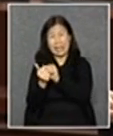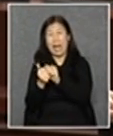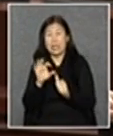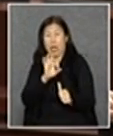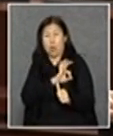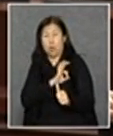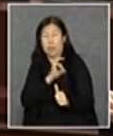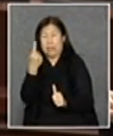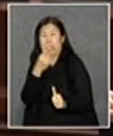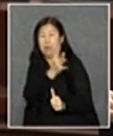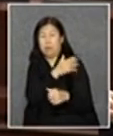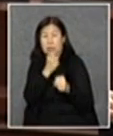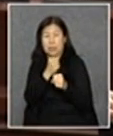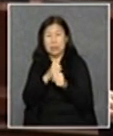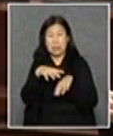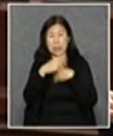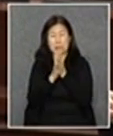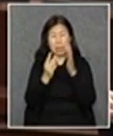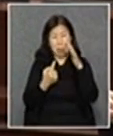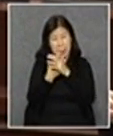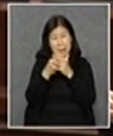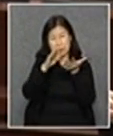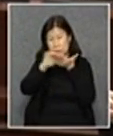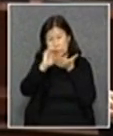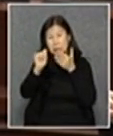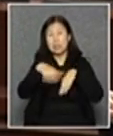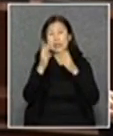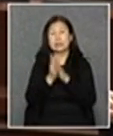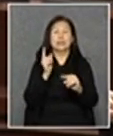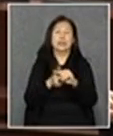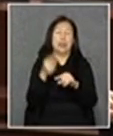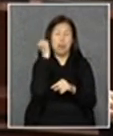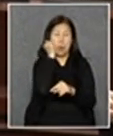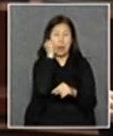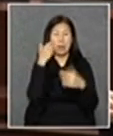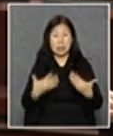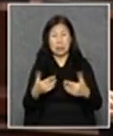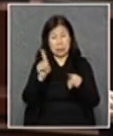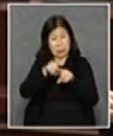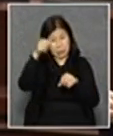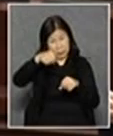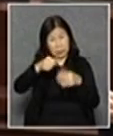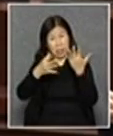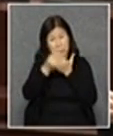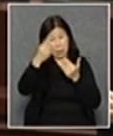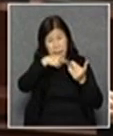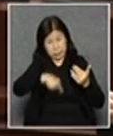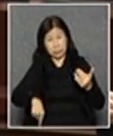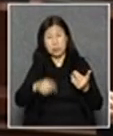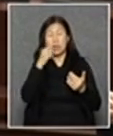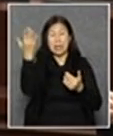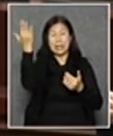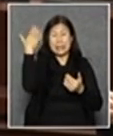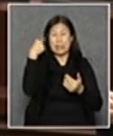己之力，要達到明顯的成效是會有一定的困難的。我同意劉議員的意見，歷屆的賽